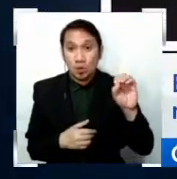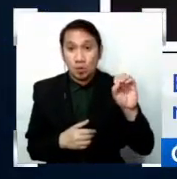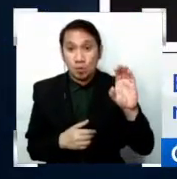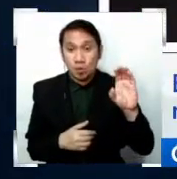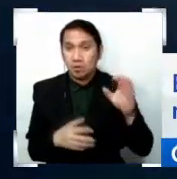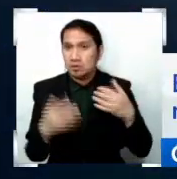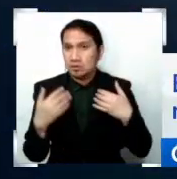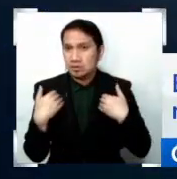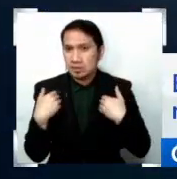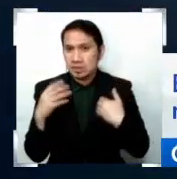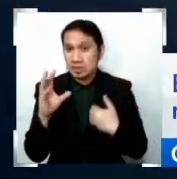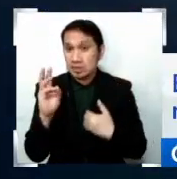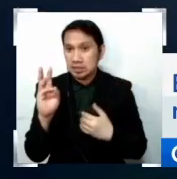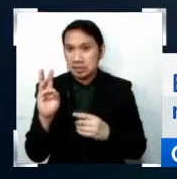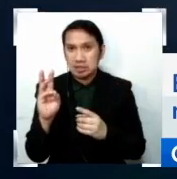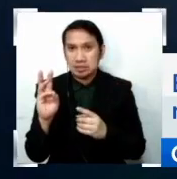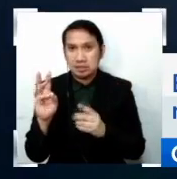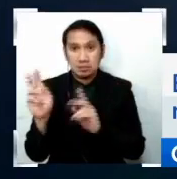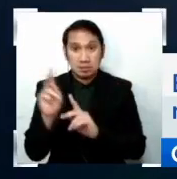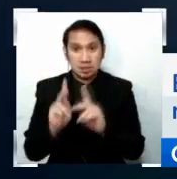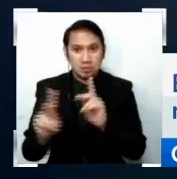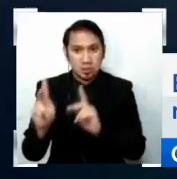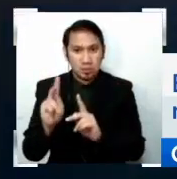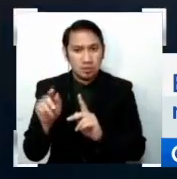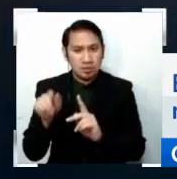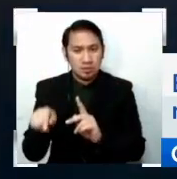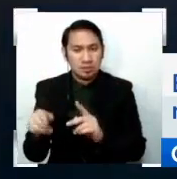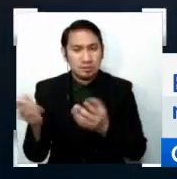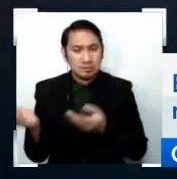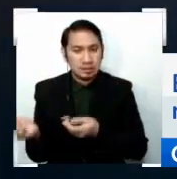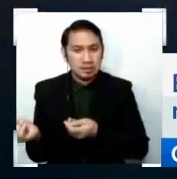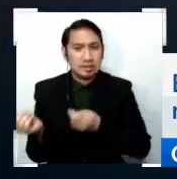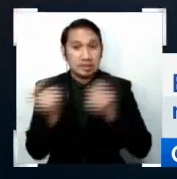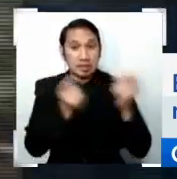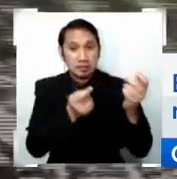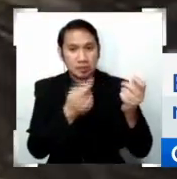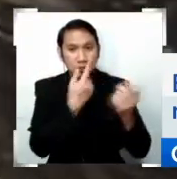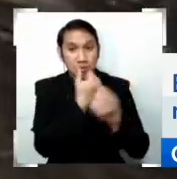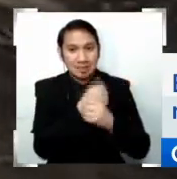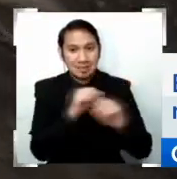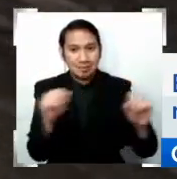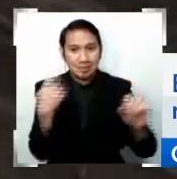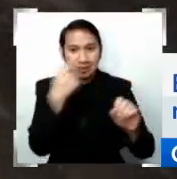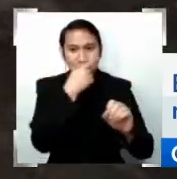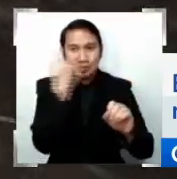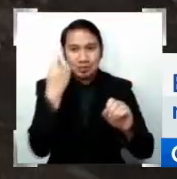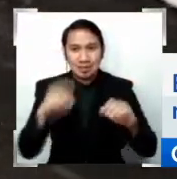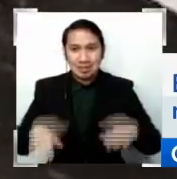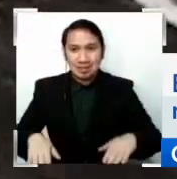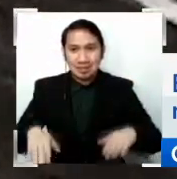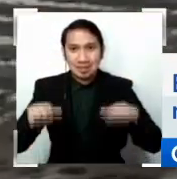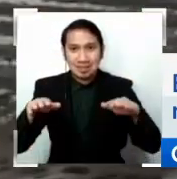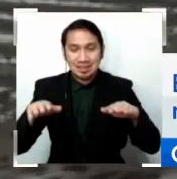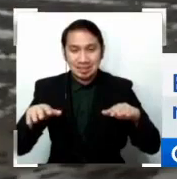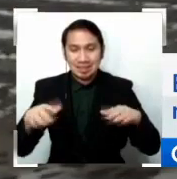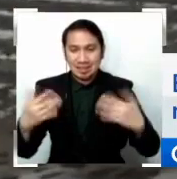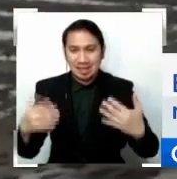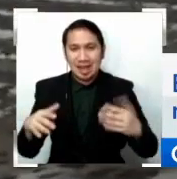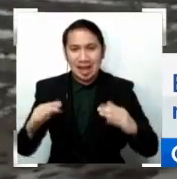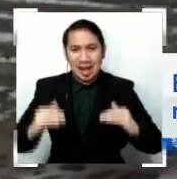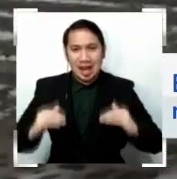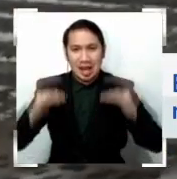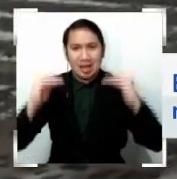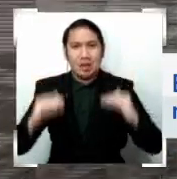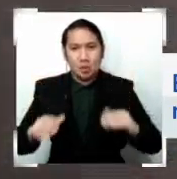ng Barangay San Isidro ang inilikas ng Coast Guard dahil sa pagbaha. Tumaas din ang level ng tubig sa